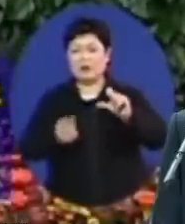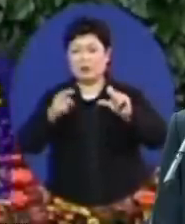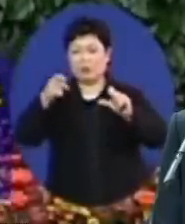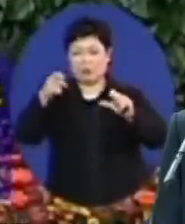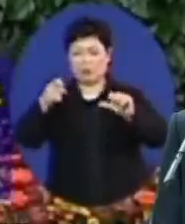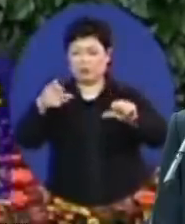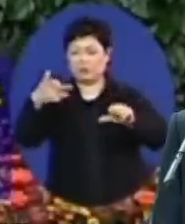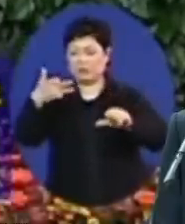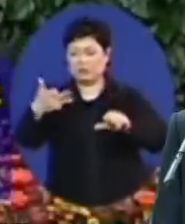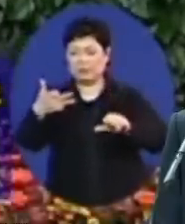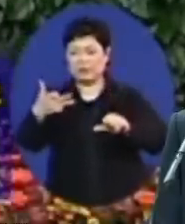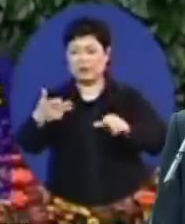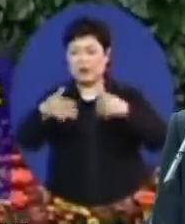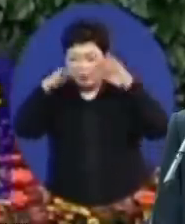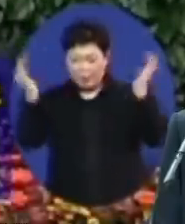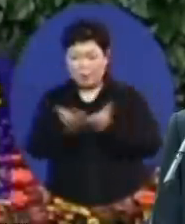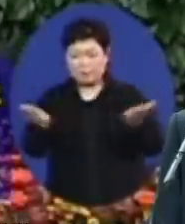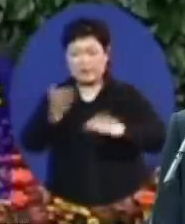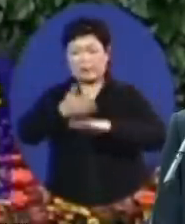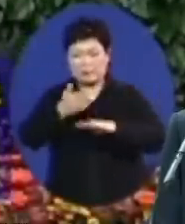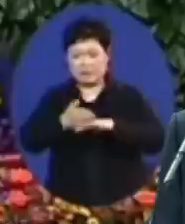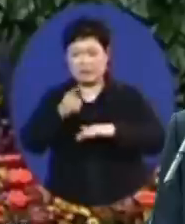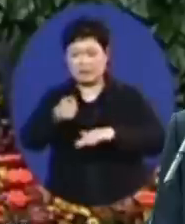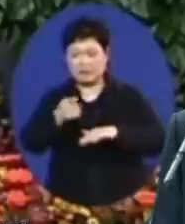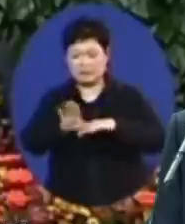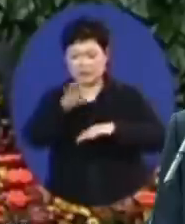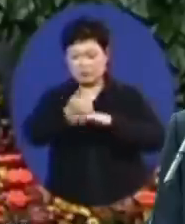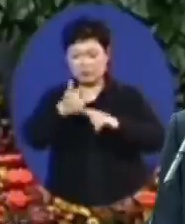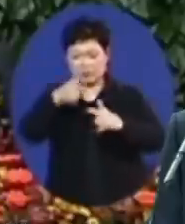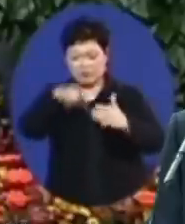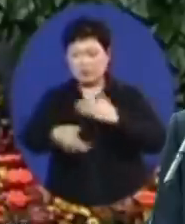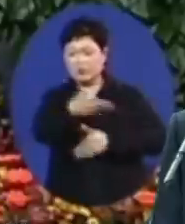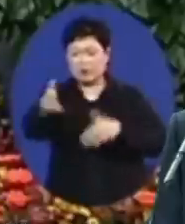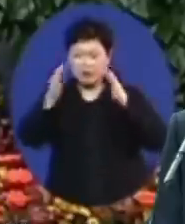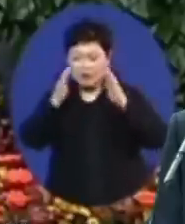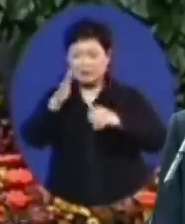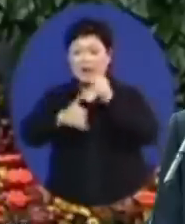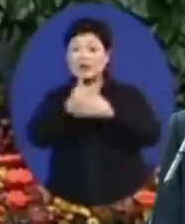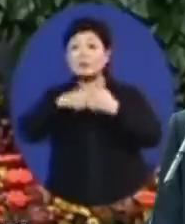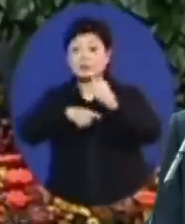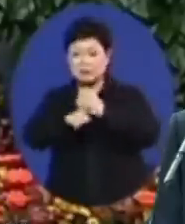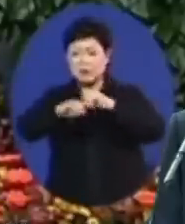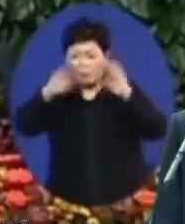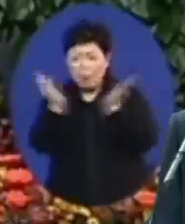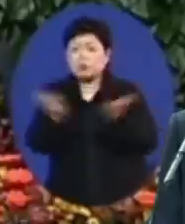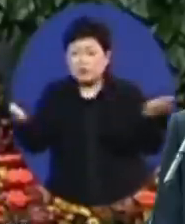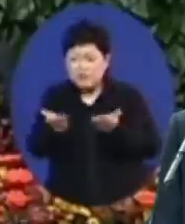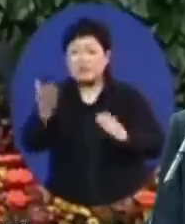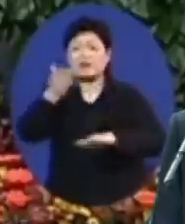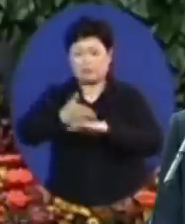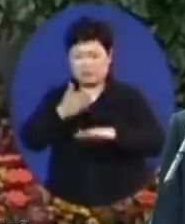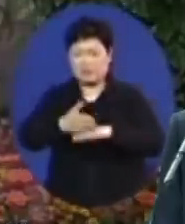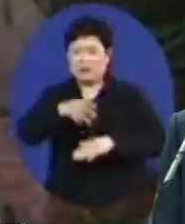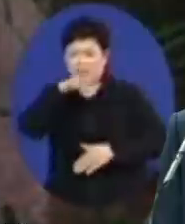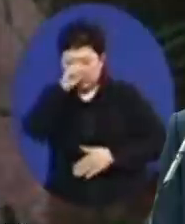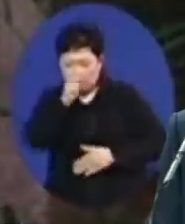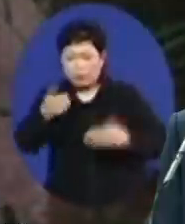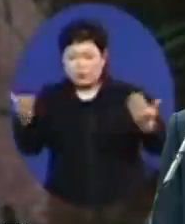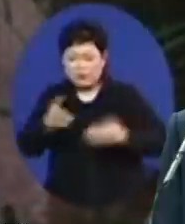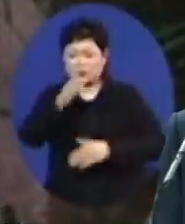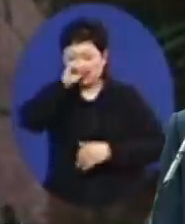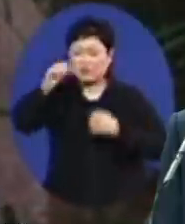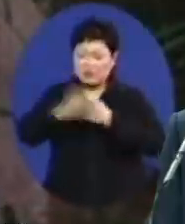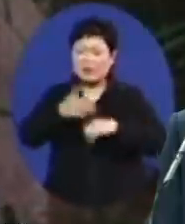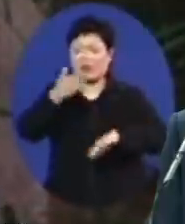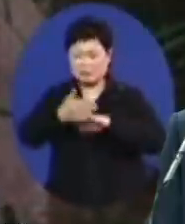예수 안에서 너희를 행하신 하나님의 뜻이니라. 결심을 해야 돼요. 범사에 감사하라. 모든 일에 감사하라. 좋은 것은 좋아서 좋고 안